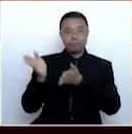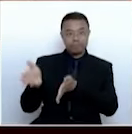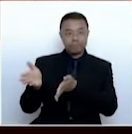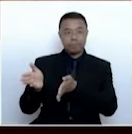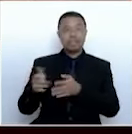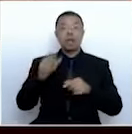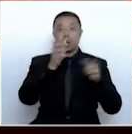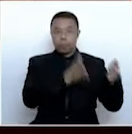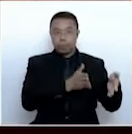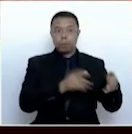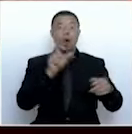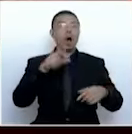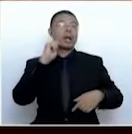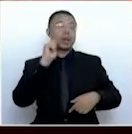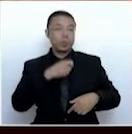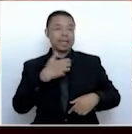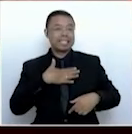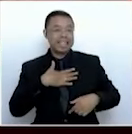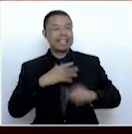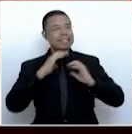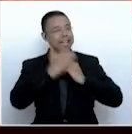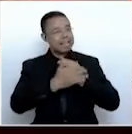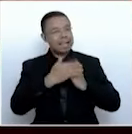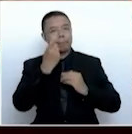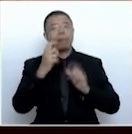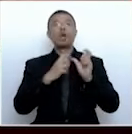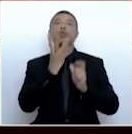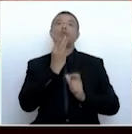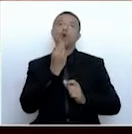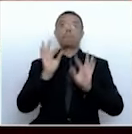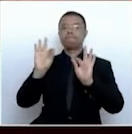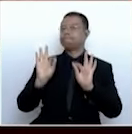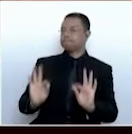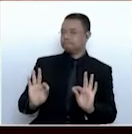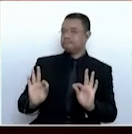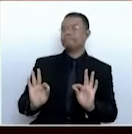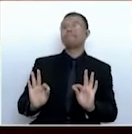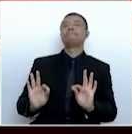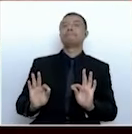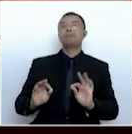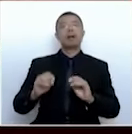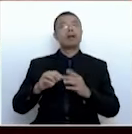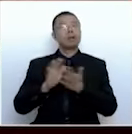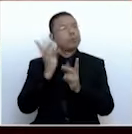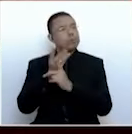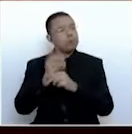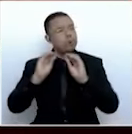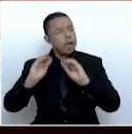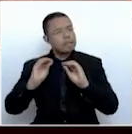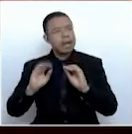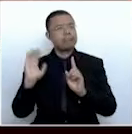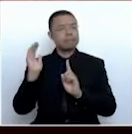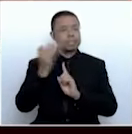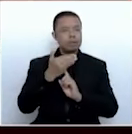kami cintai, namanya Pak Insinyur Suswono, seorang pendidik, seorang pengayom, dan